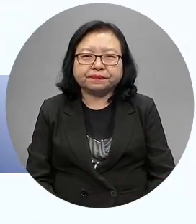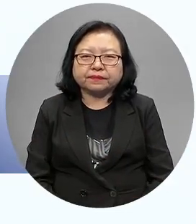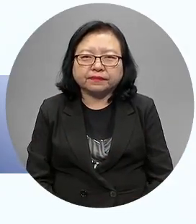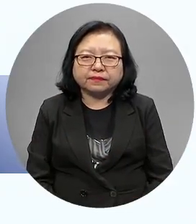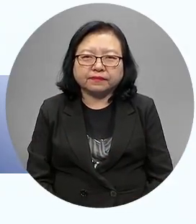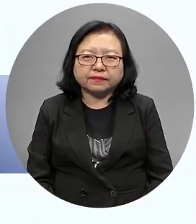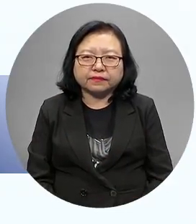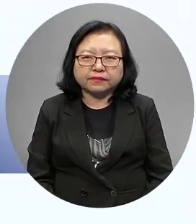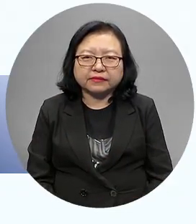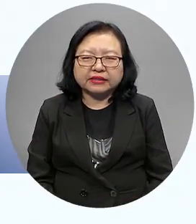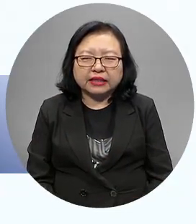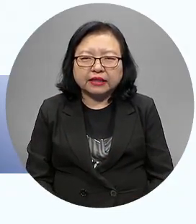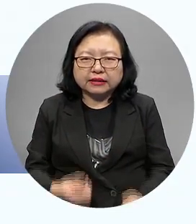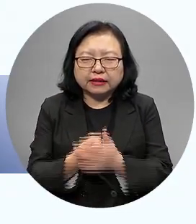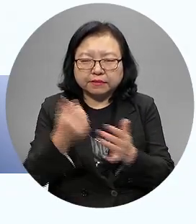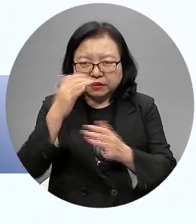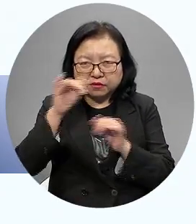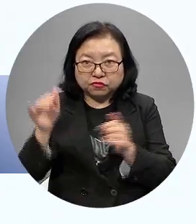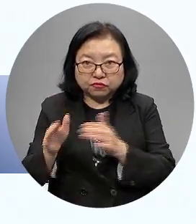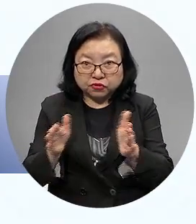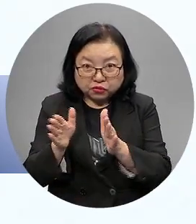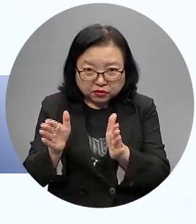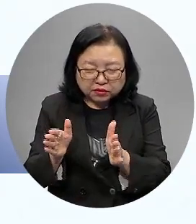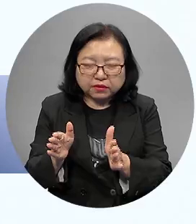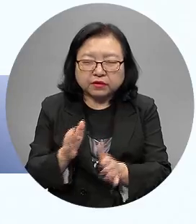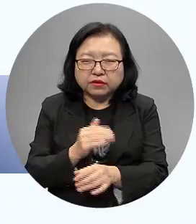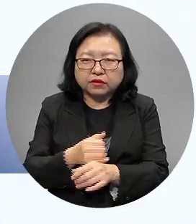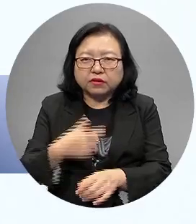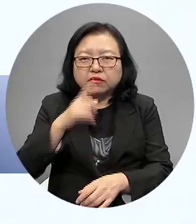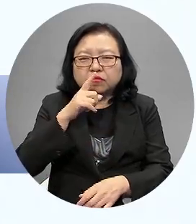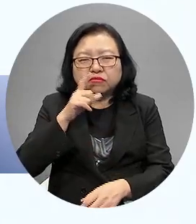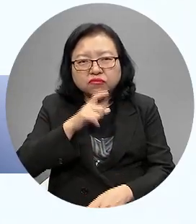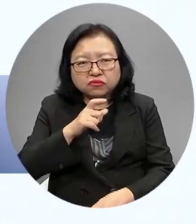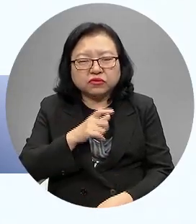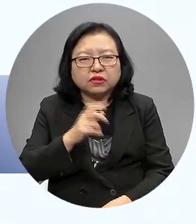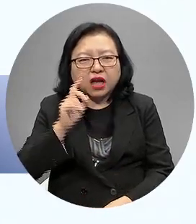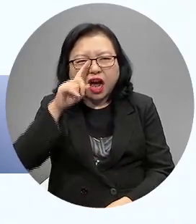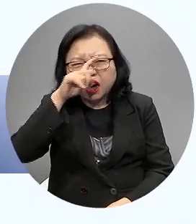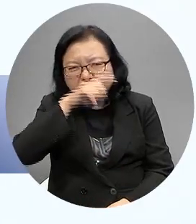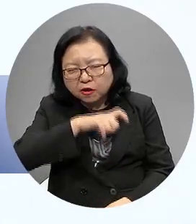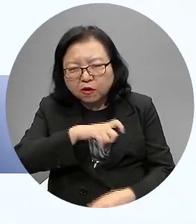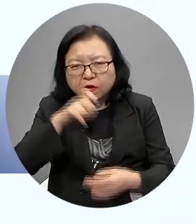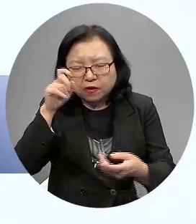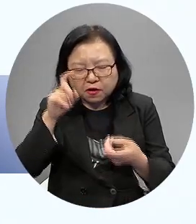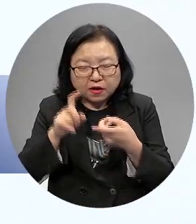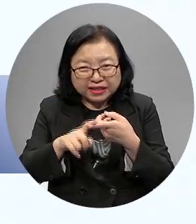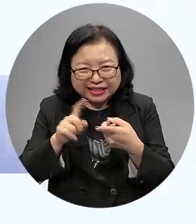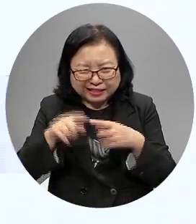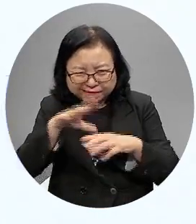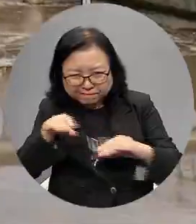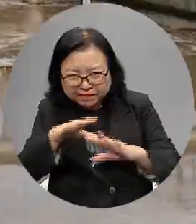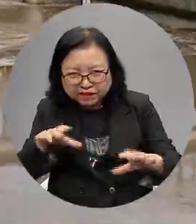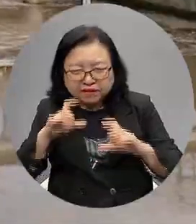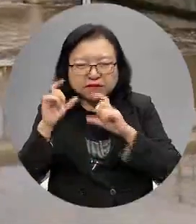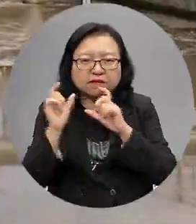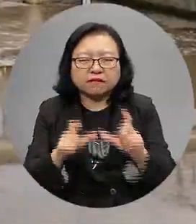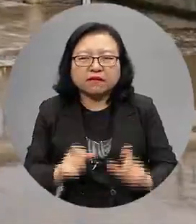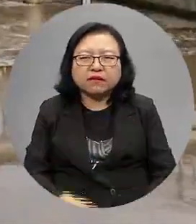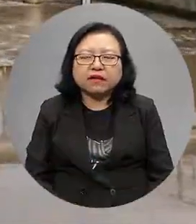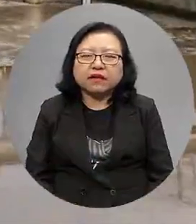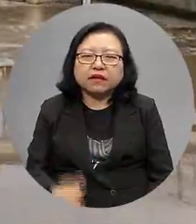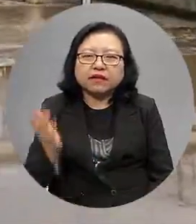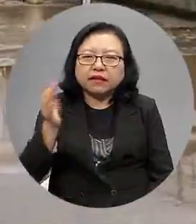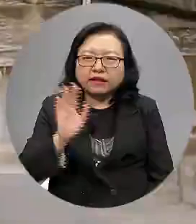시점입니다. 이에 충북도는 수질 오염과의 전쟁을 선포하고